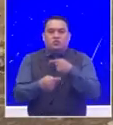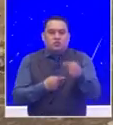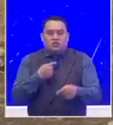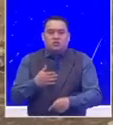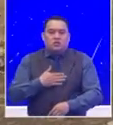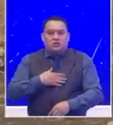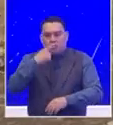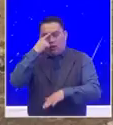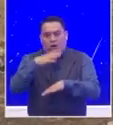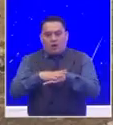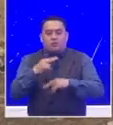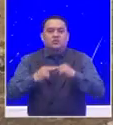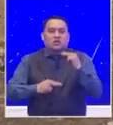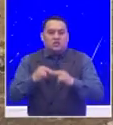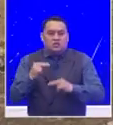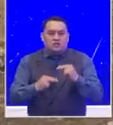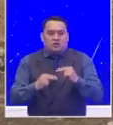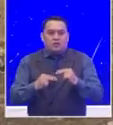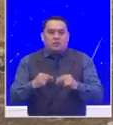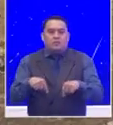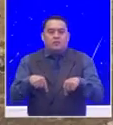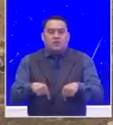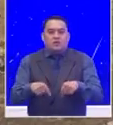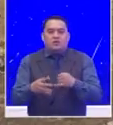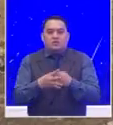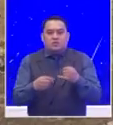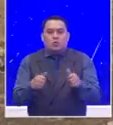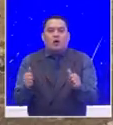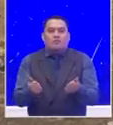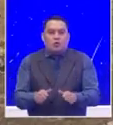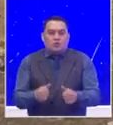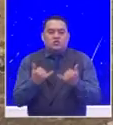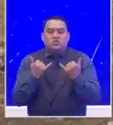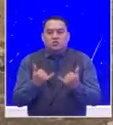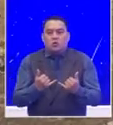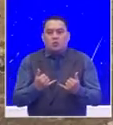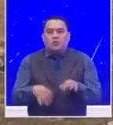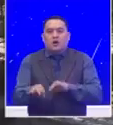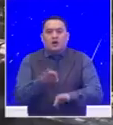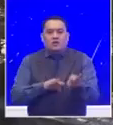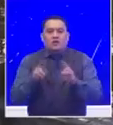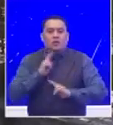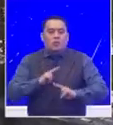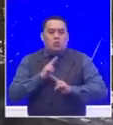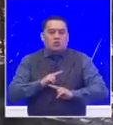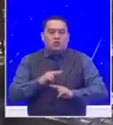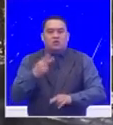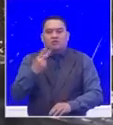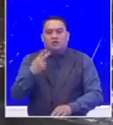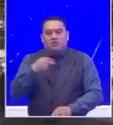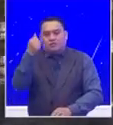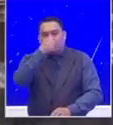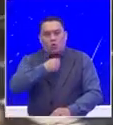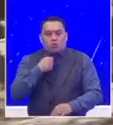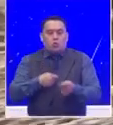через отдел строительства. Мы землю оформили сейчас. На сегодняшний день также идет проектная работа. Всего в 2020-м